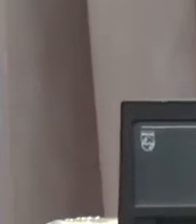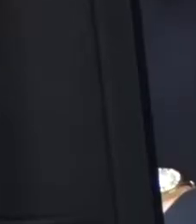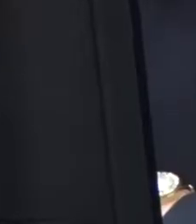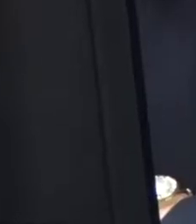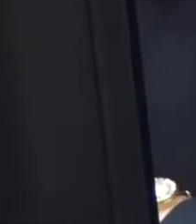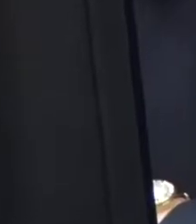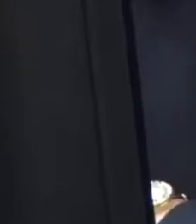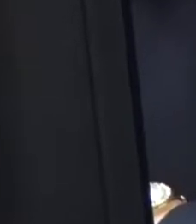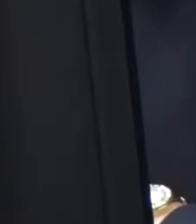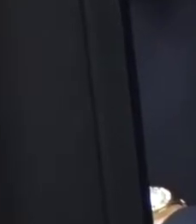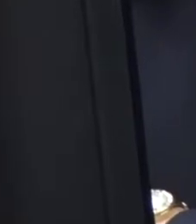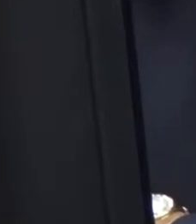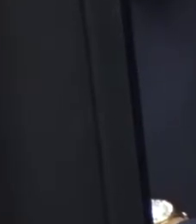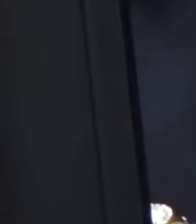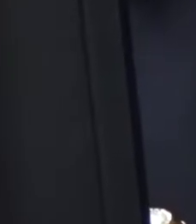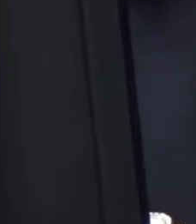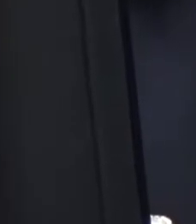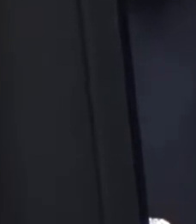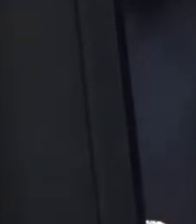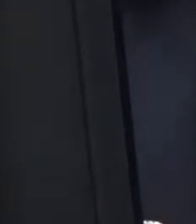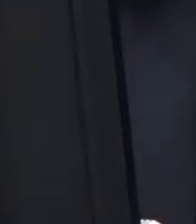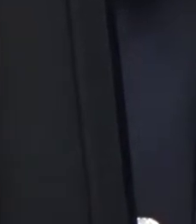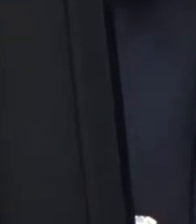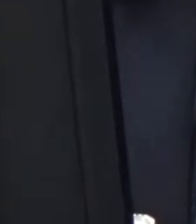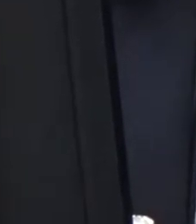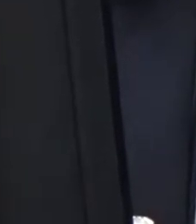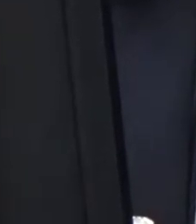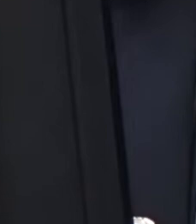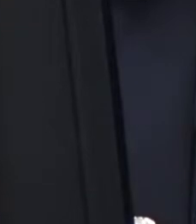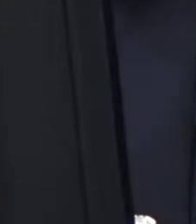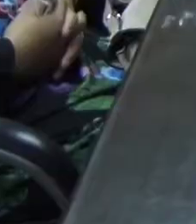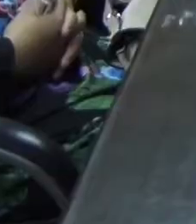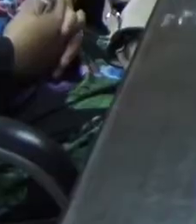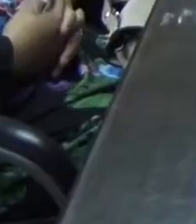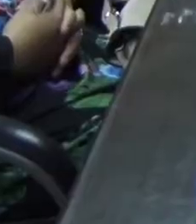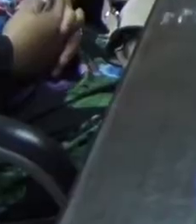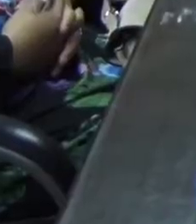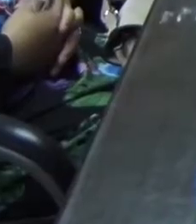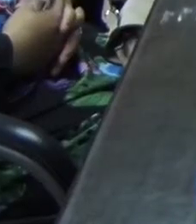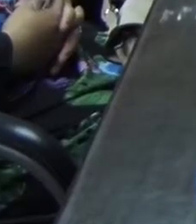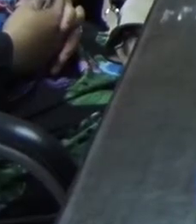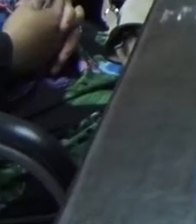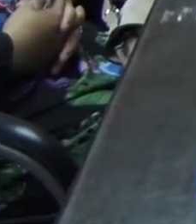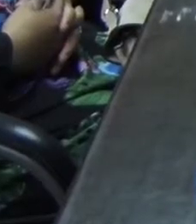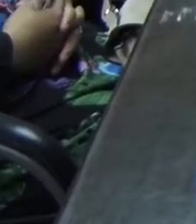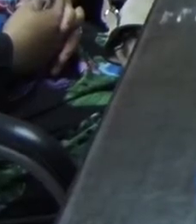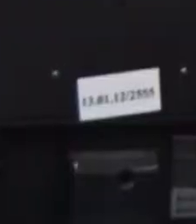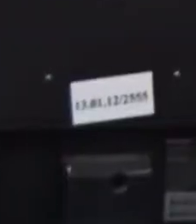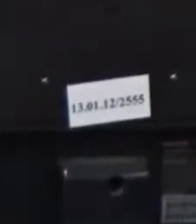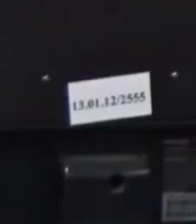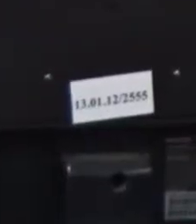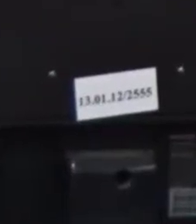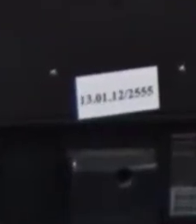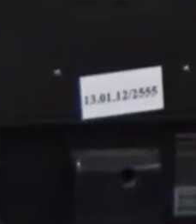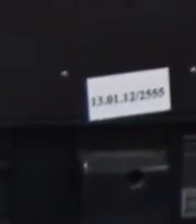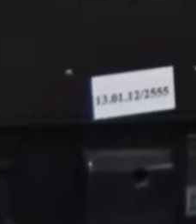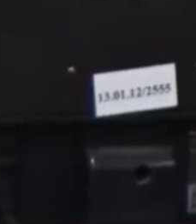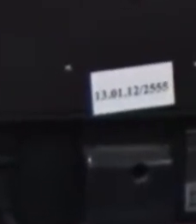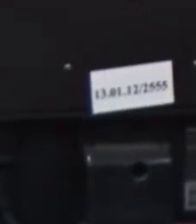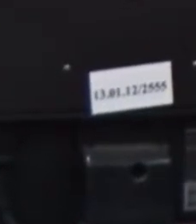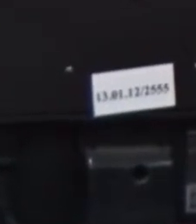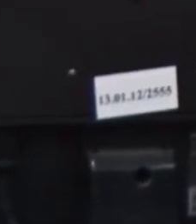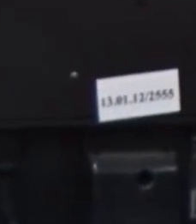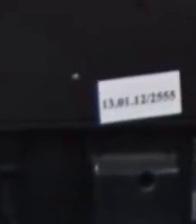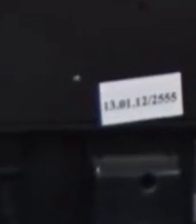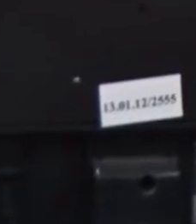หารผู้ช่วยศาสตราจารย์สิริลักษณ์ศรีพระจันทร์ผู้ช่วยอธิการบดีฝ่ายภาษาและวิเทศสัมพันธ์พร้อมคณะผู้บริหารมห